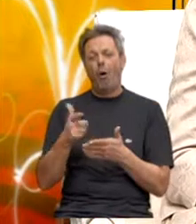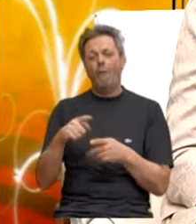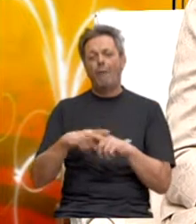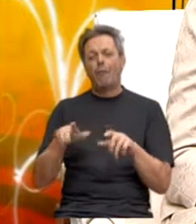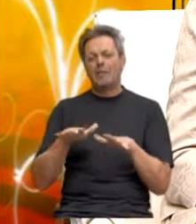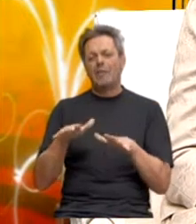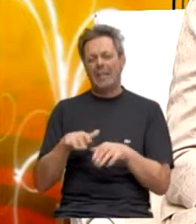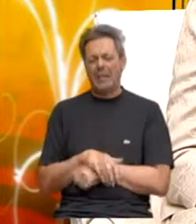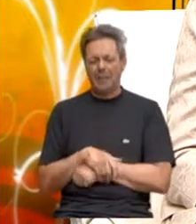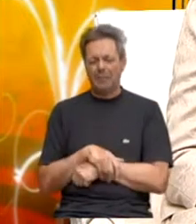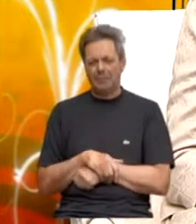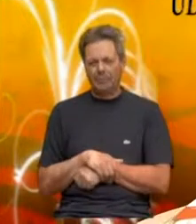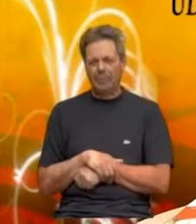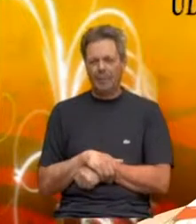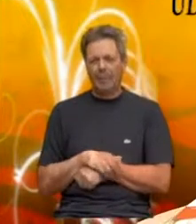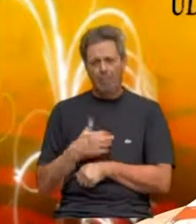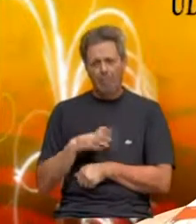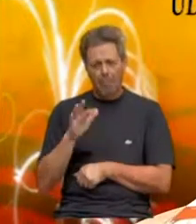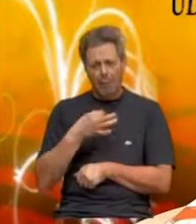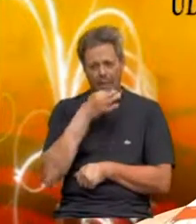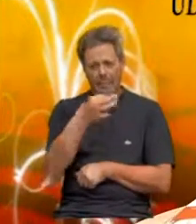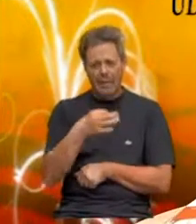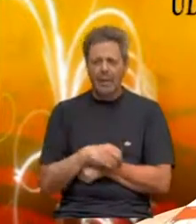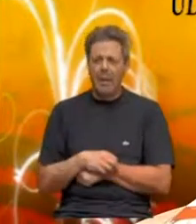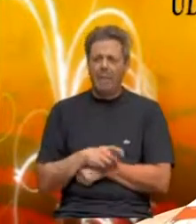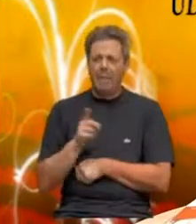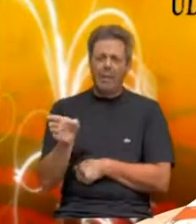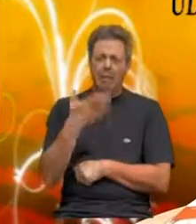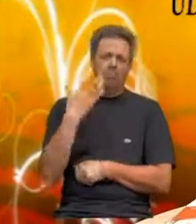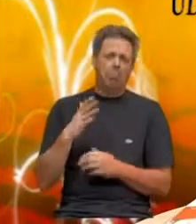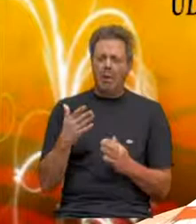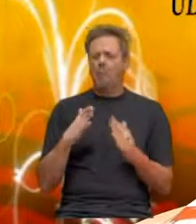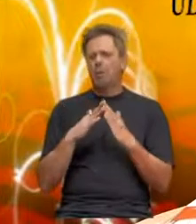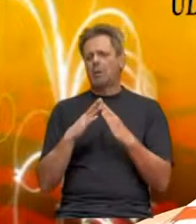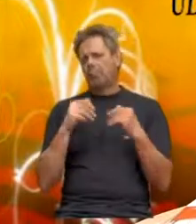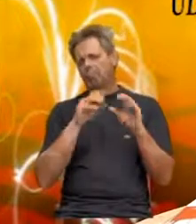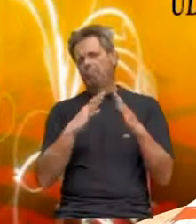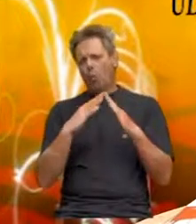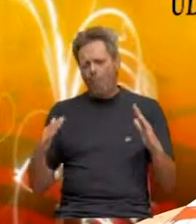stresovi. Evo, to vas moram upitati samo. Vi ste, odete kući u svojoj